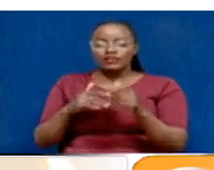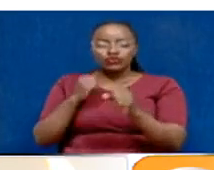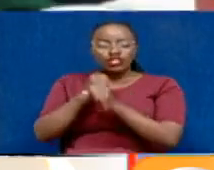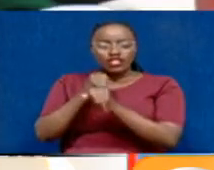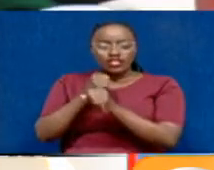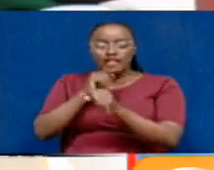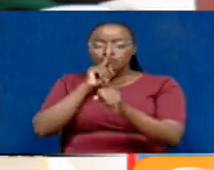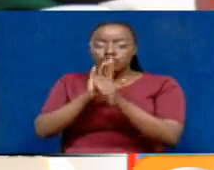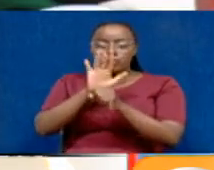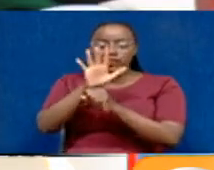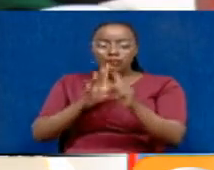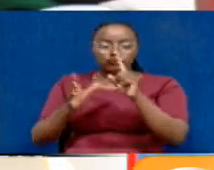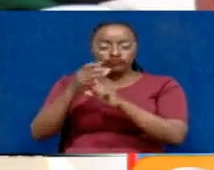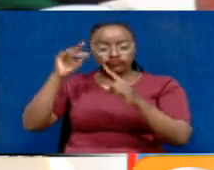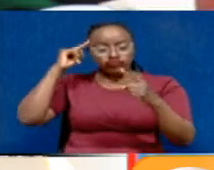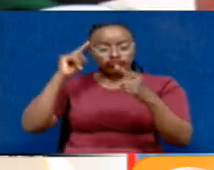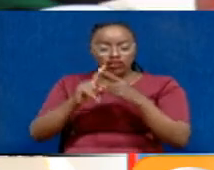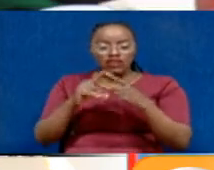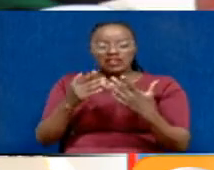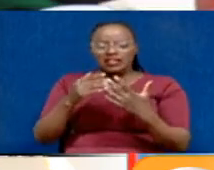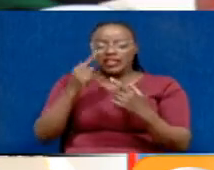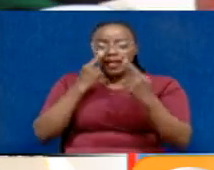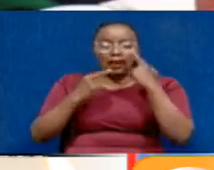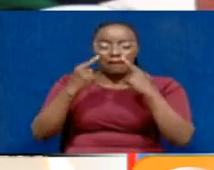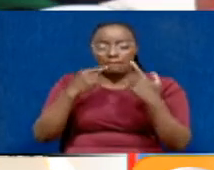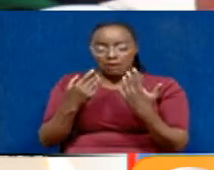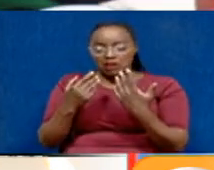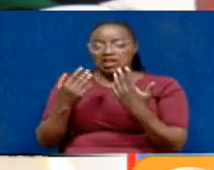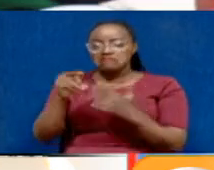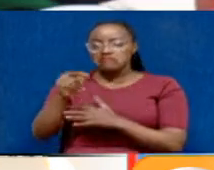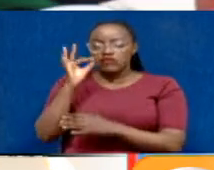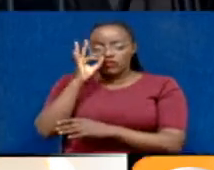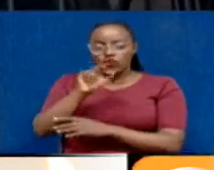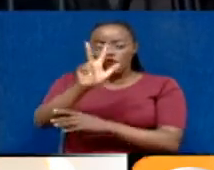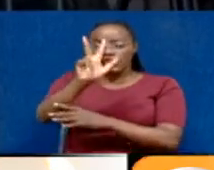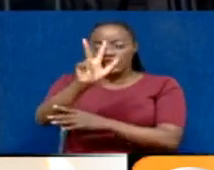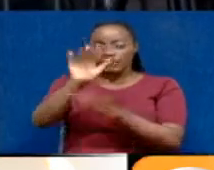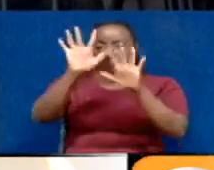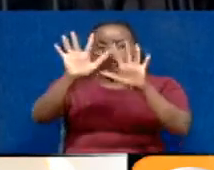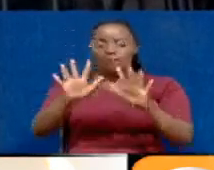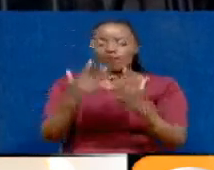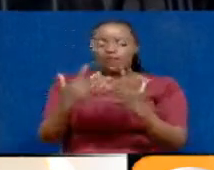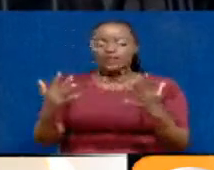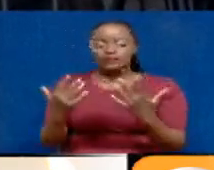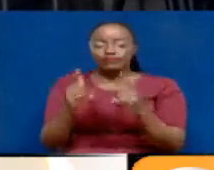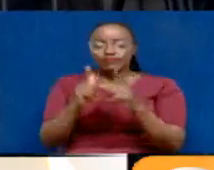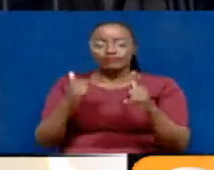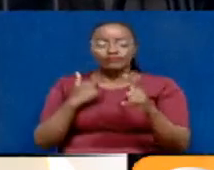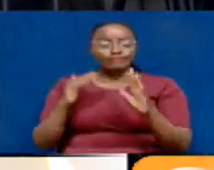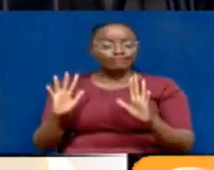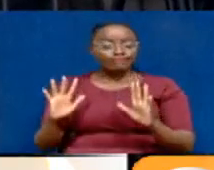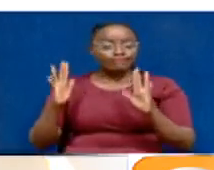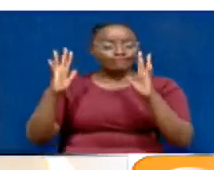promise and purpose. Rais akiamua kumwomboleza mtangulizi wake kwa maswala makuu matatu. Allow me to